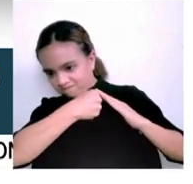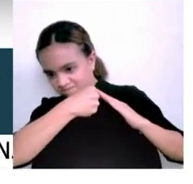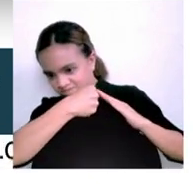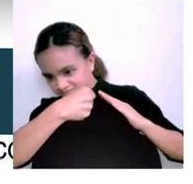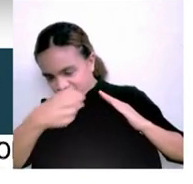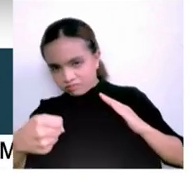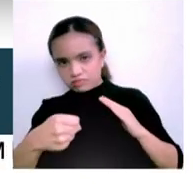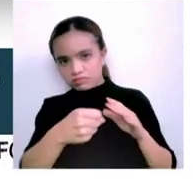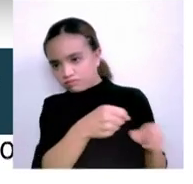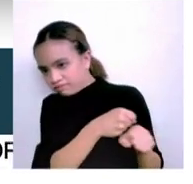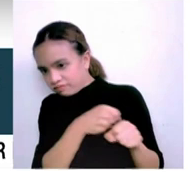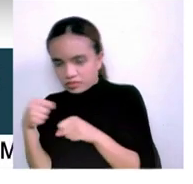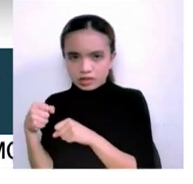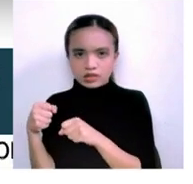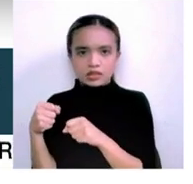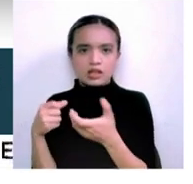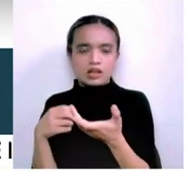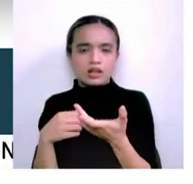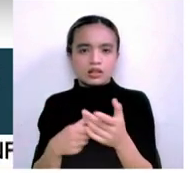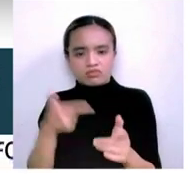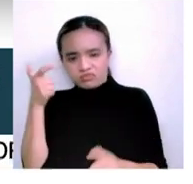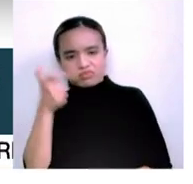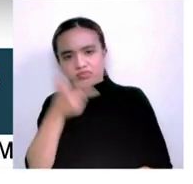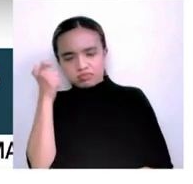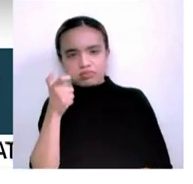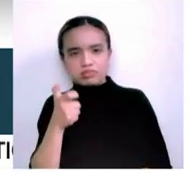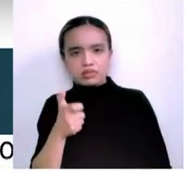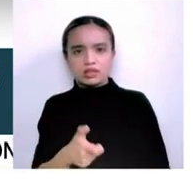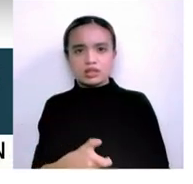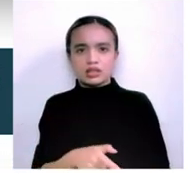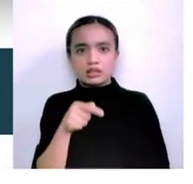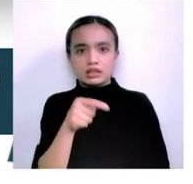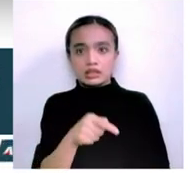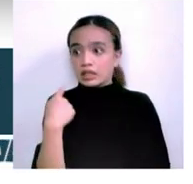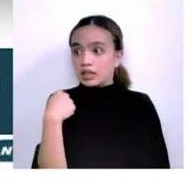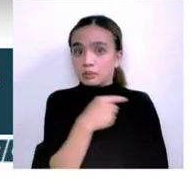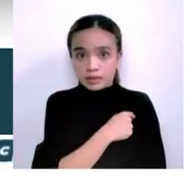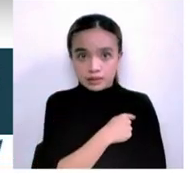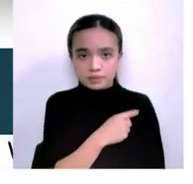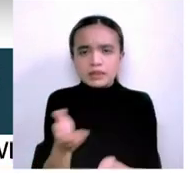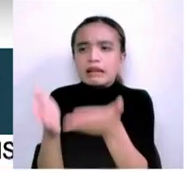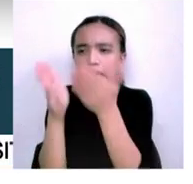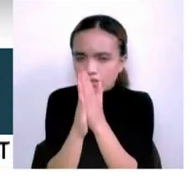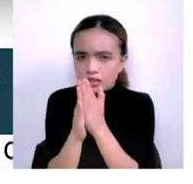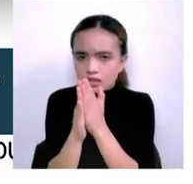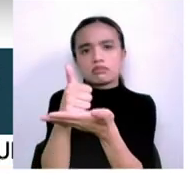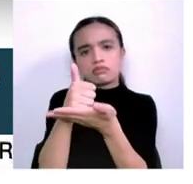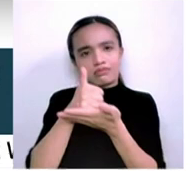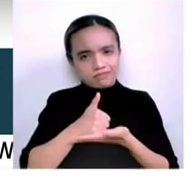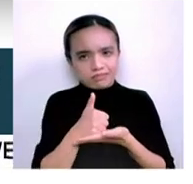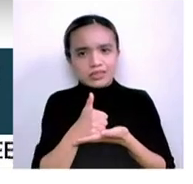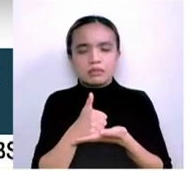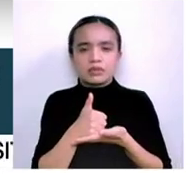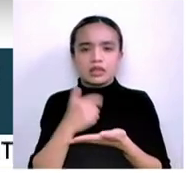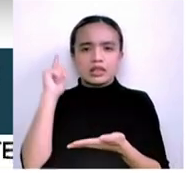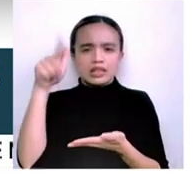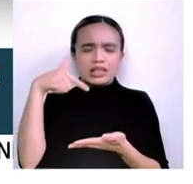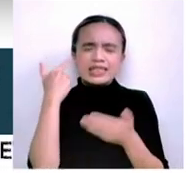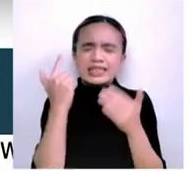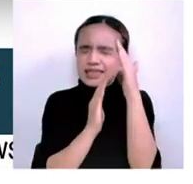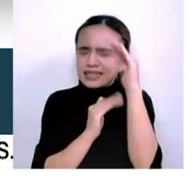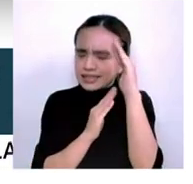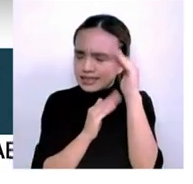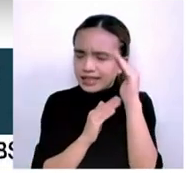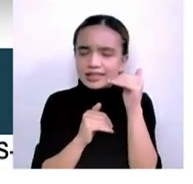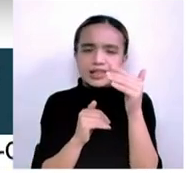papunta sa labas at wow. Doon pinagbaparil po. Humihingi po kami ng tulong sa gobyerno na sana po matutukan